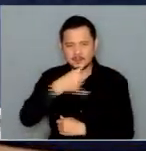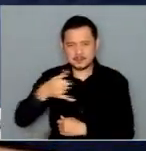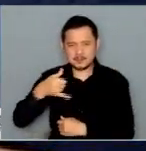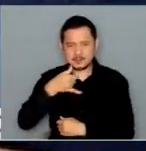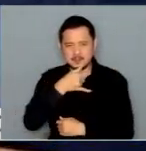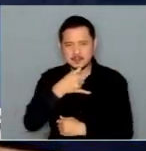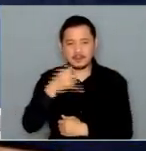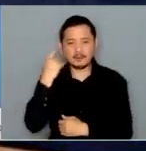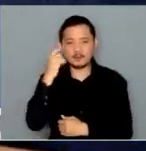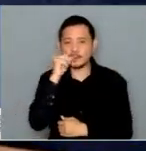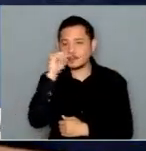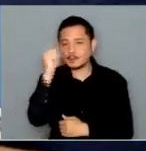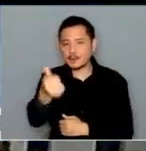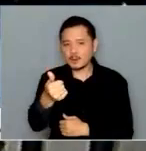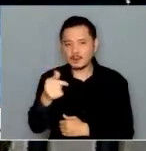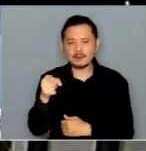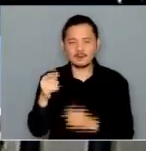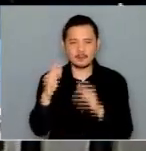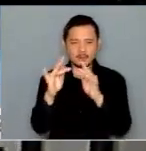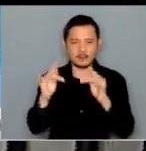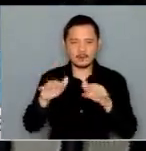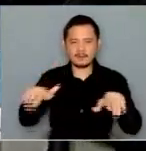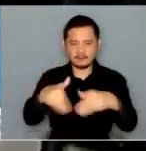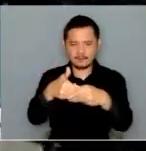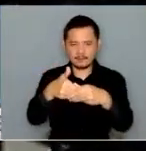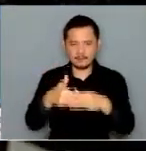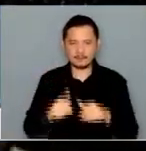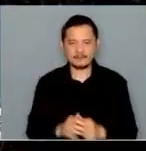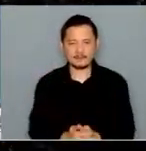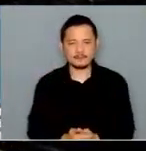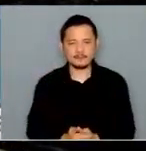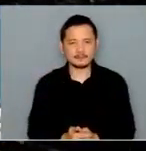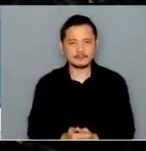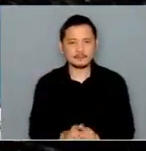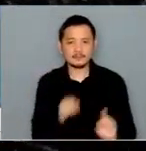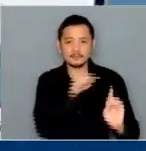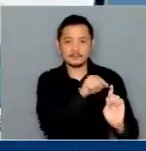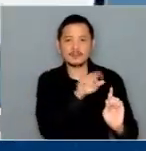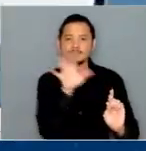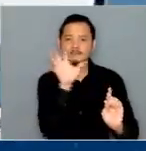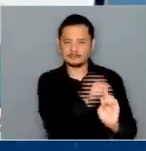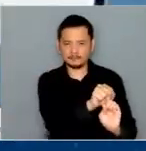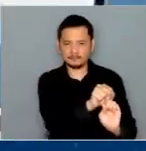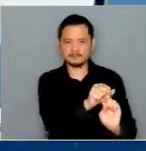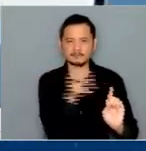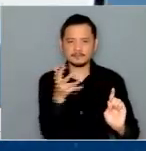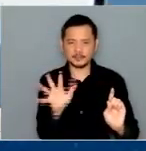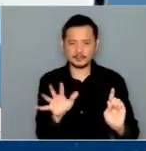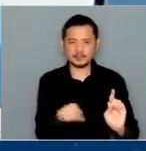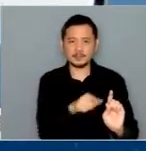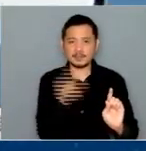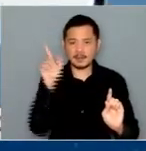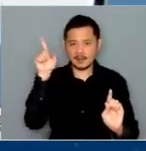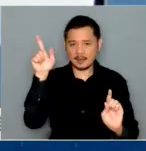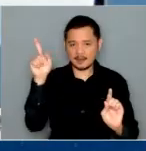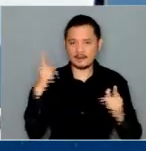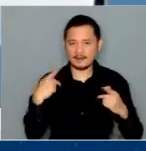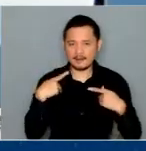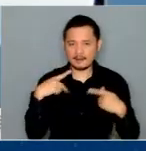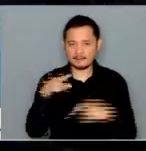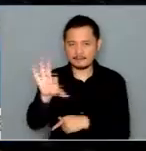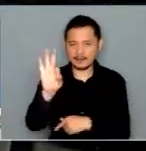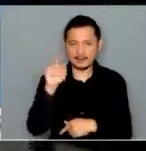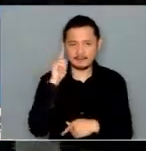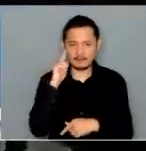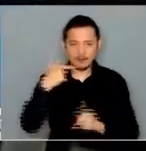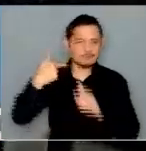for tomorrow's scheduled wedding. Agad namang naareso si Castañeda. Na-recover sa kanyang baril na ginamit niya sa